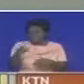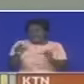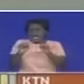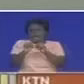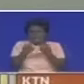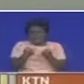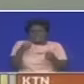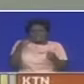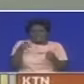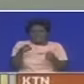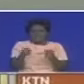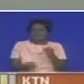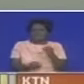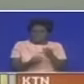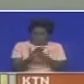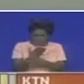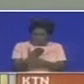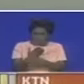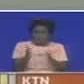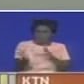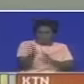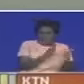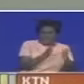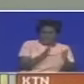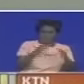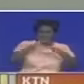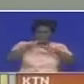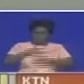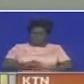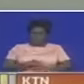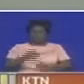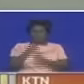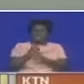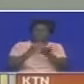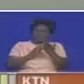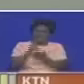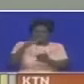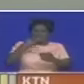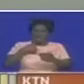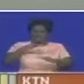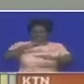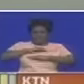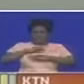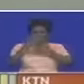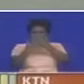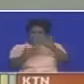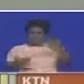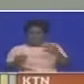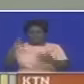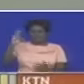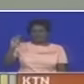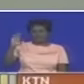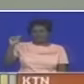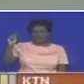kama lililosababishwa na mipangilio duni ya hospitali hiyo katika kuhakikisha kwamba kuna damu ya kutosha. Francis Mtalaki